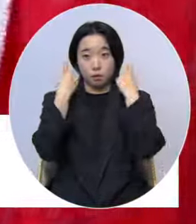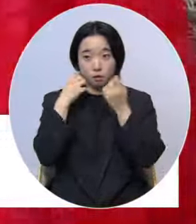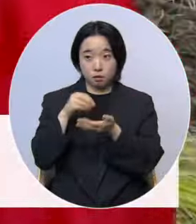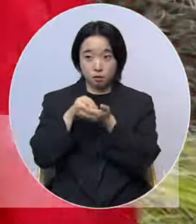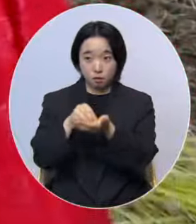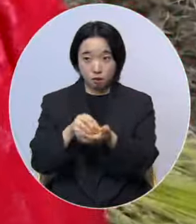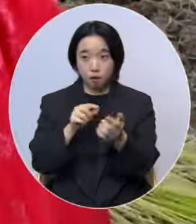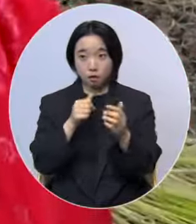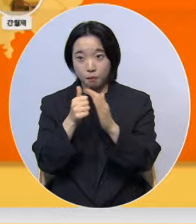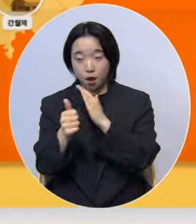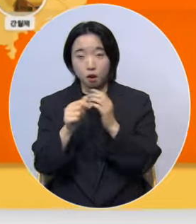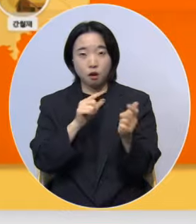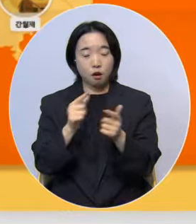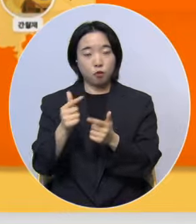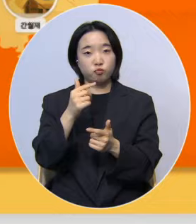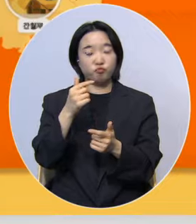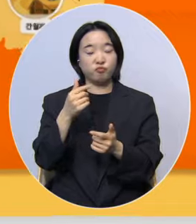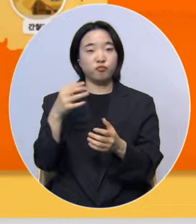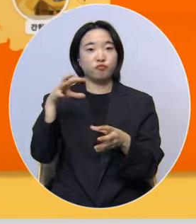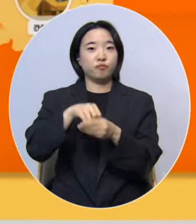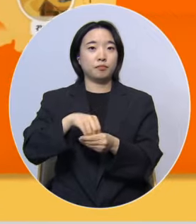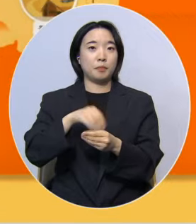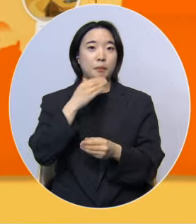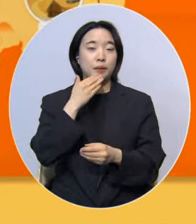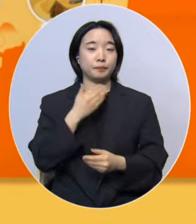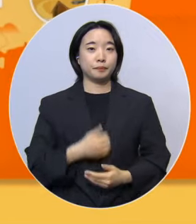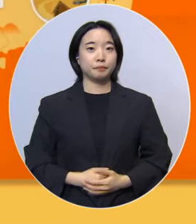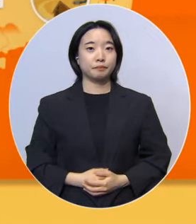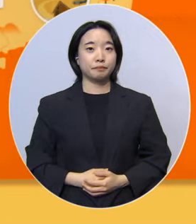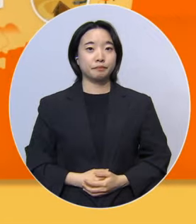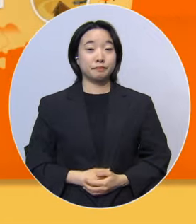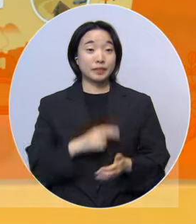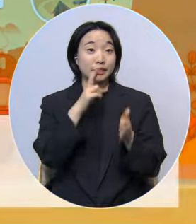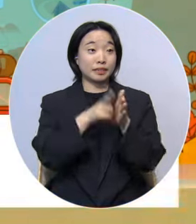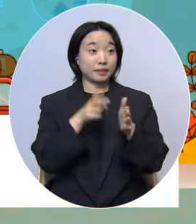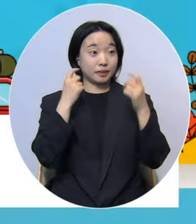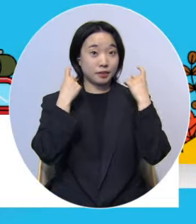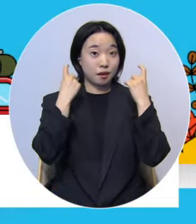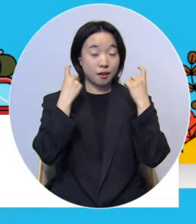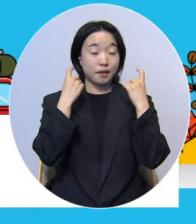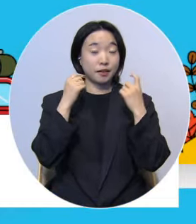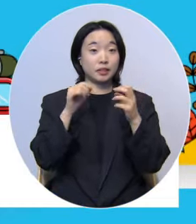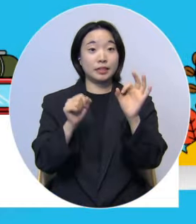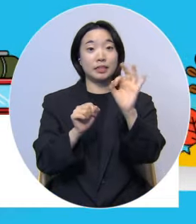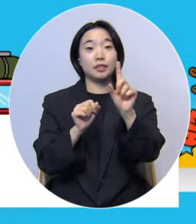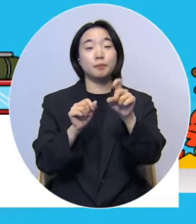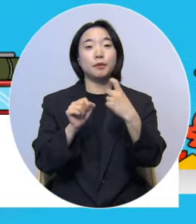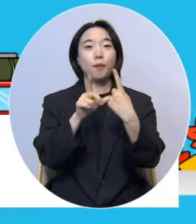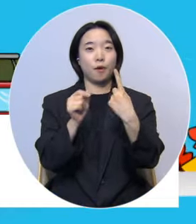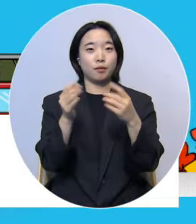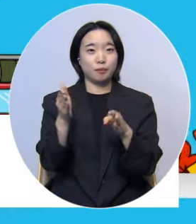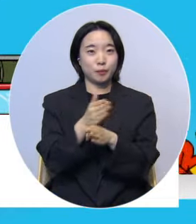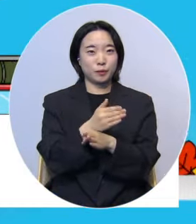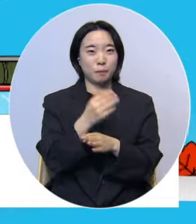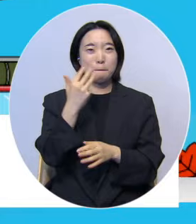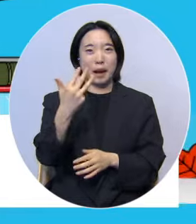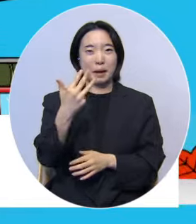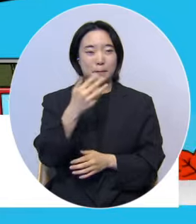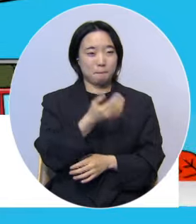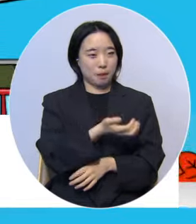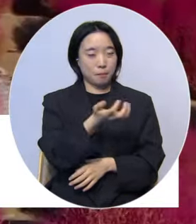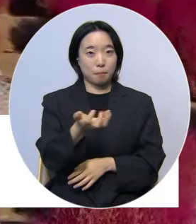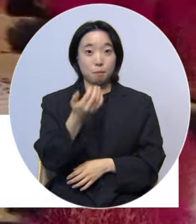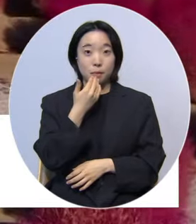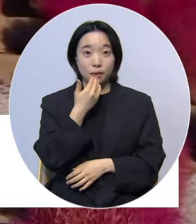있습니다 기차여행 프로그램은 다음 달부터 총 8회에 걸쳐 운영되며 대한민국 구석구석 누리집을 통해 신청할 수